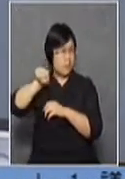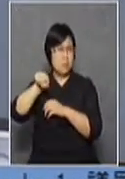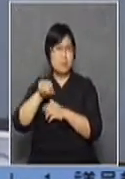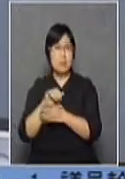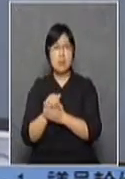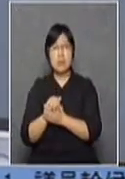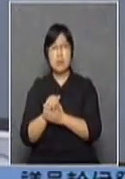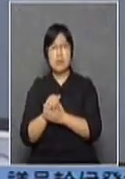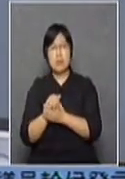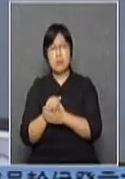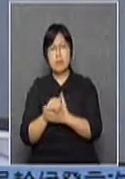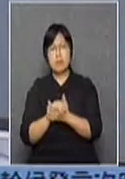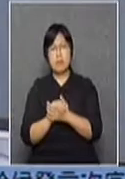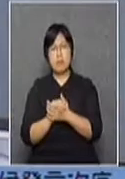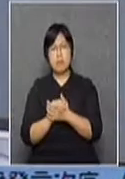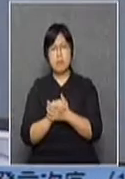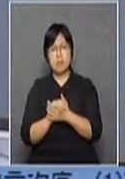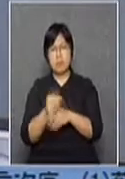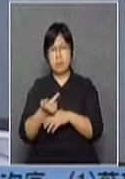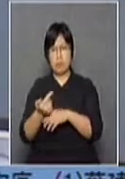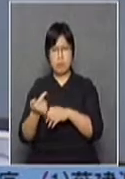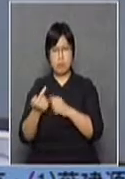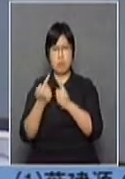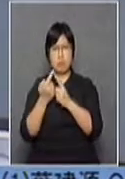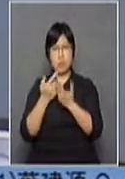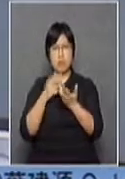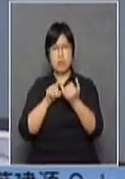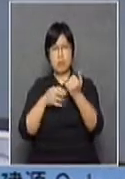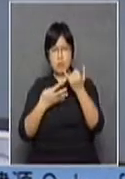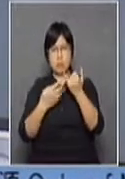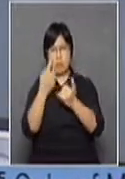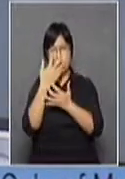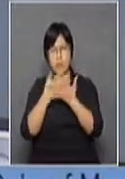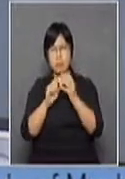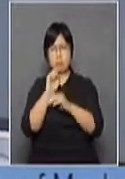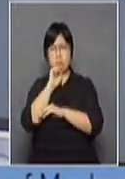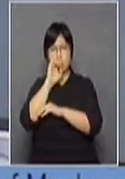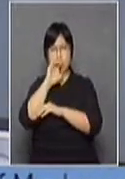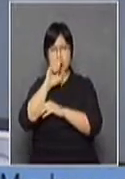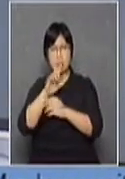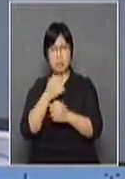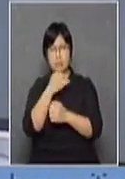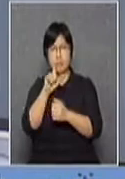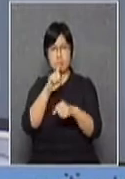呢、這、一個大部分嘅人喺每逢喺六四喺網上面發表文章被拘